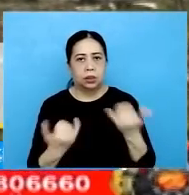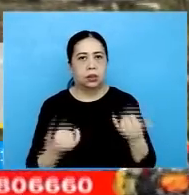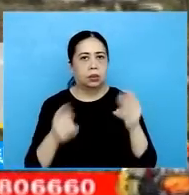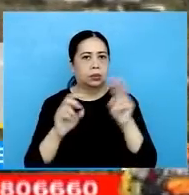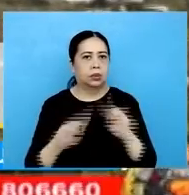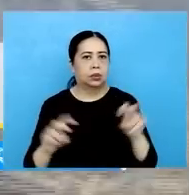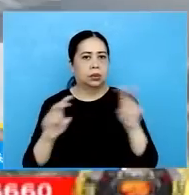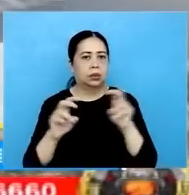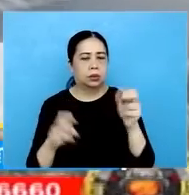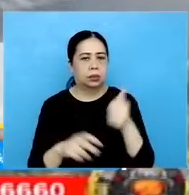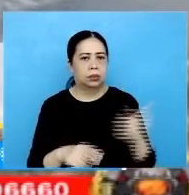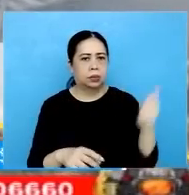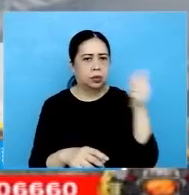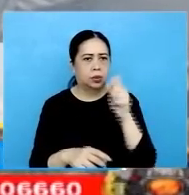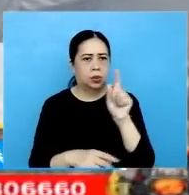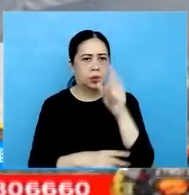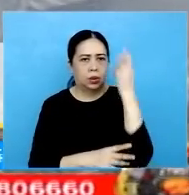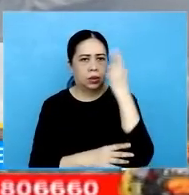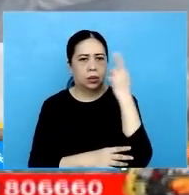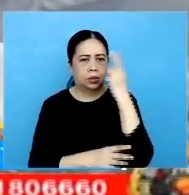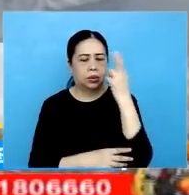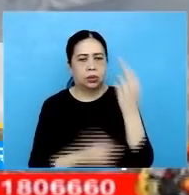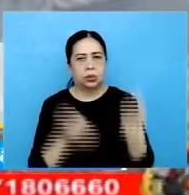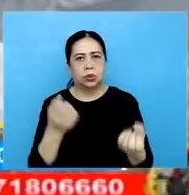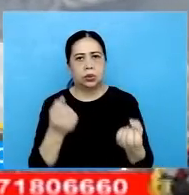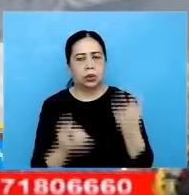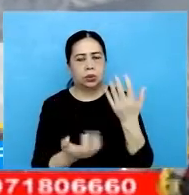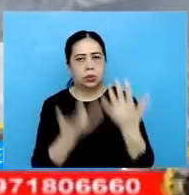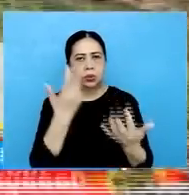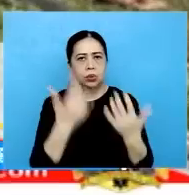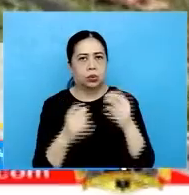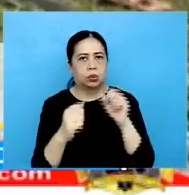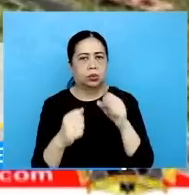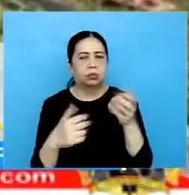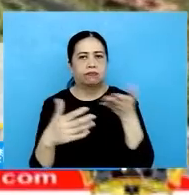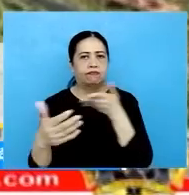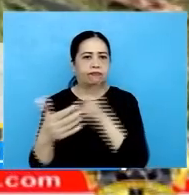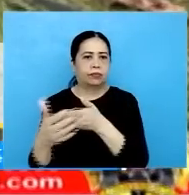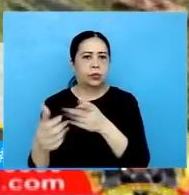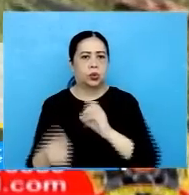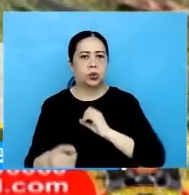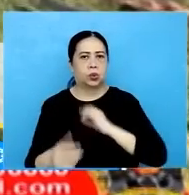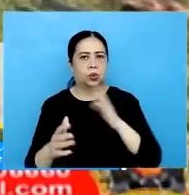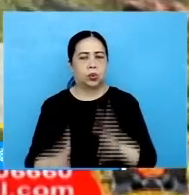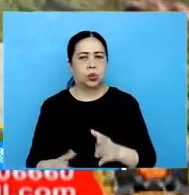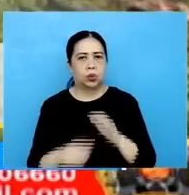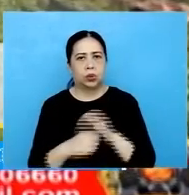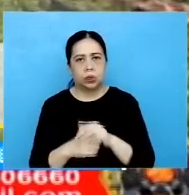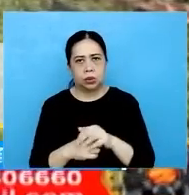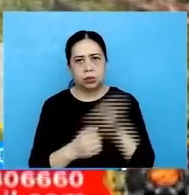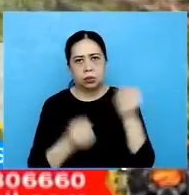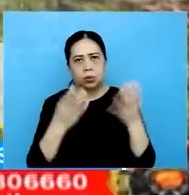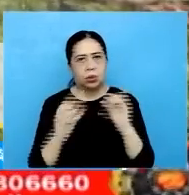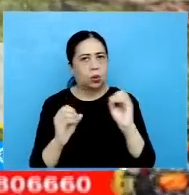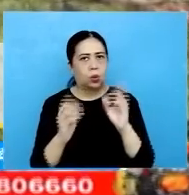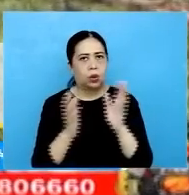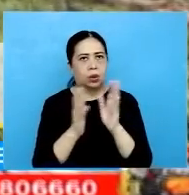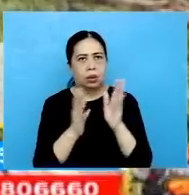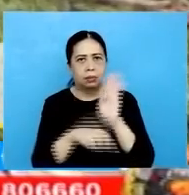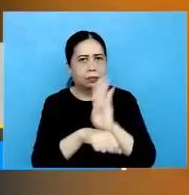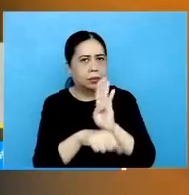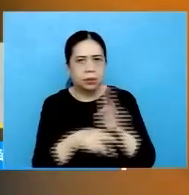mga otoridad ang sanhi ng sunog. Posible namang maharap sa reklamo ang may-ari ng pagawaan ng paputok dahil wala itong business